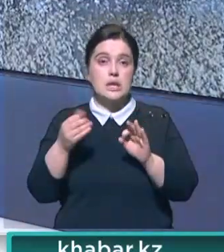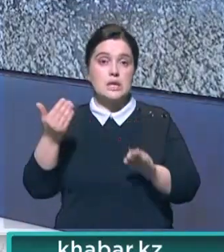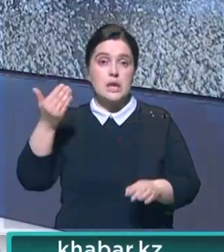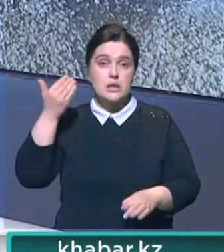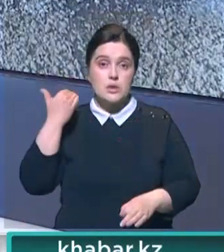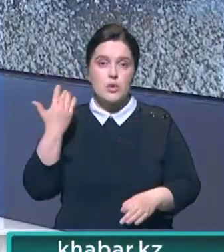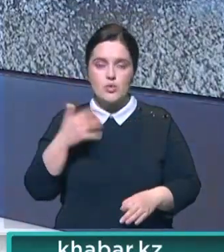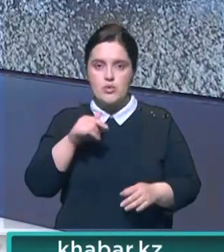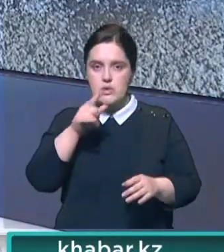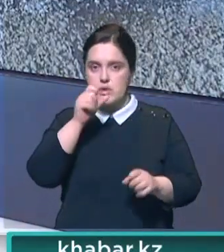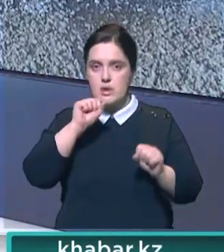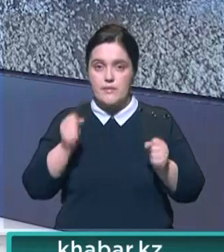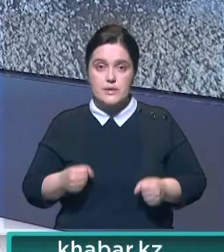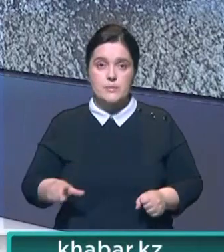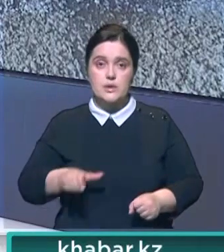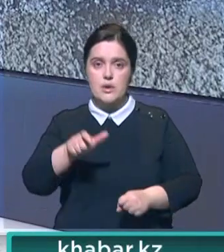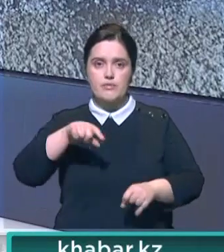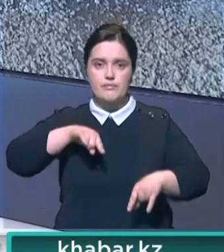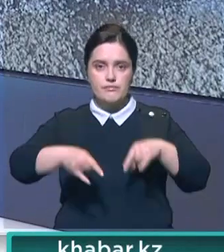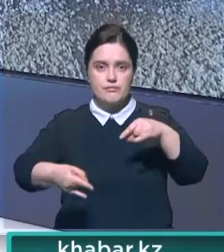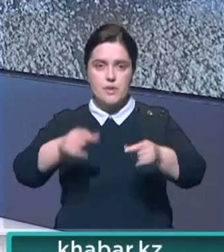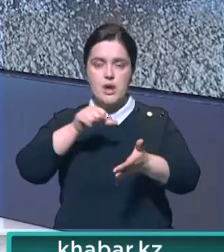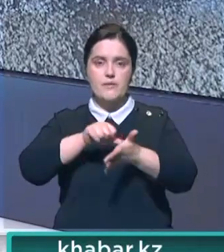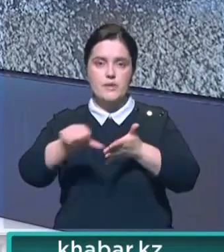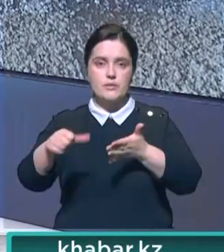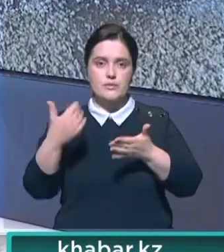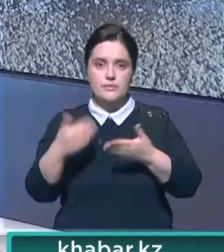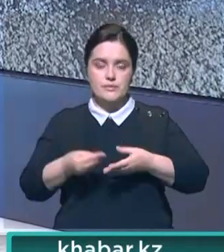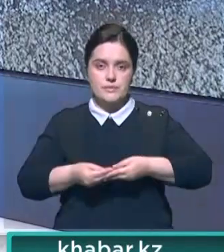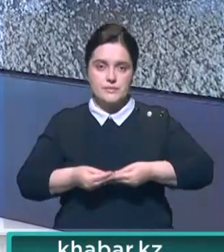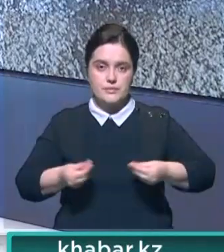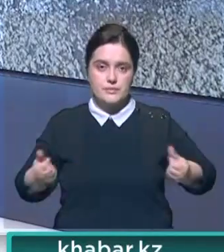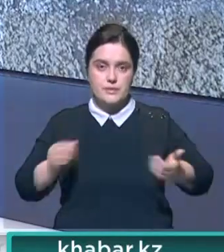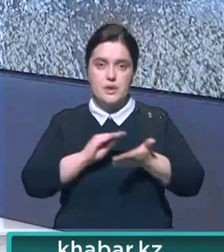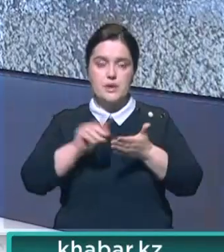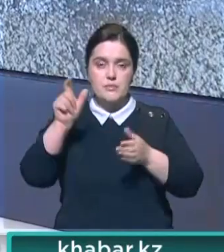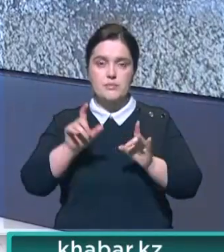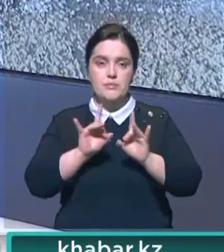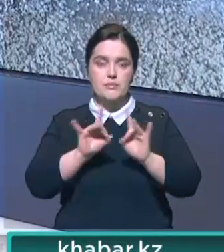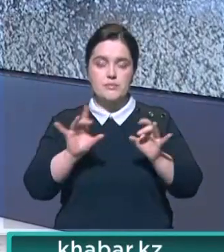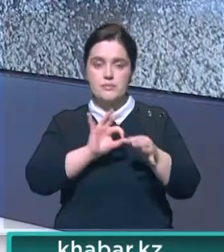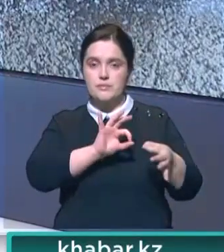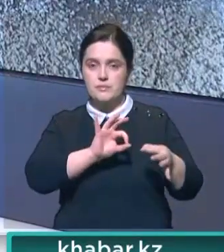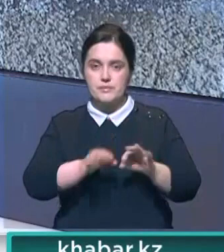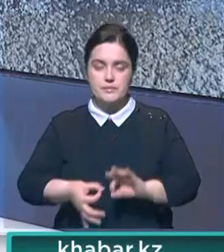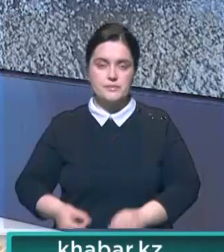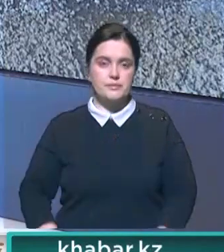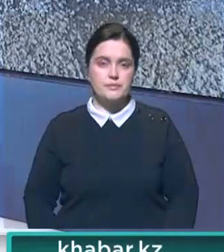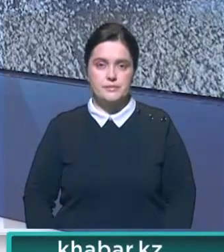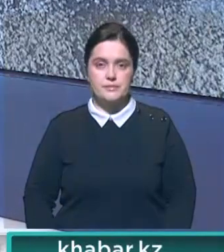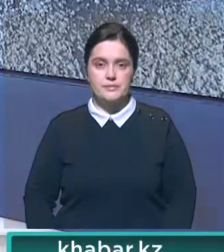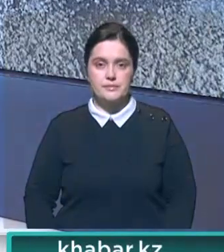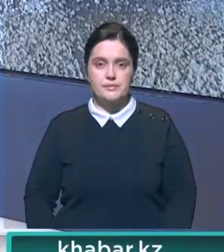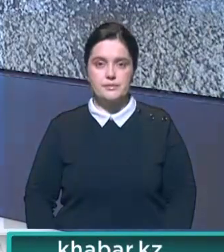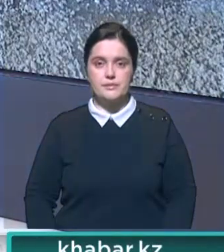уже ездить по ней невозможно. На дороге образовались выбоины, а асфальт и вовсе крошится. Анастасия Сулейманова расскажет подробнее об